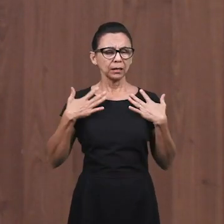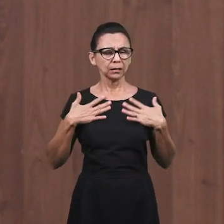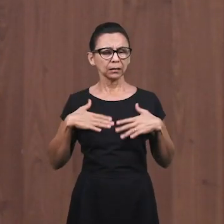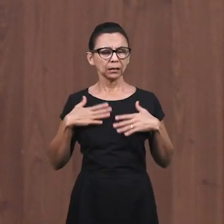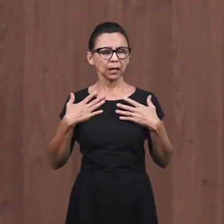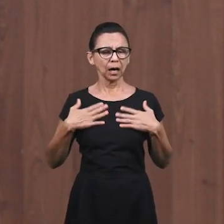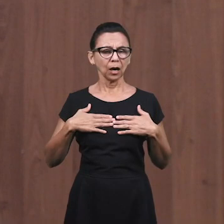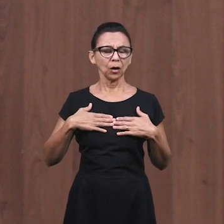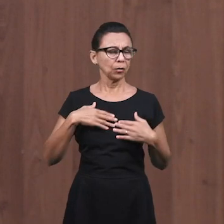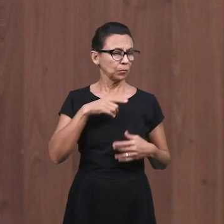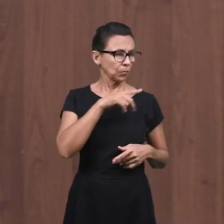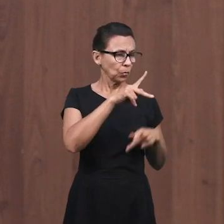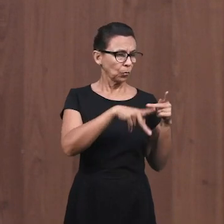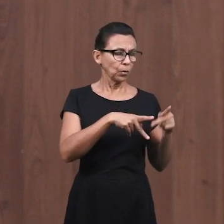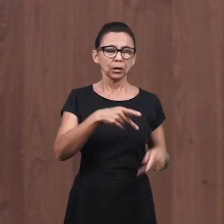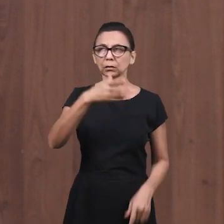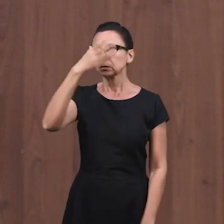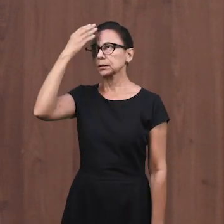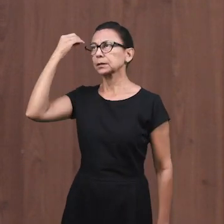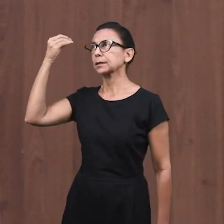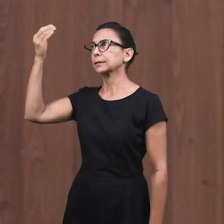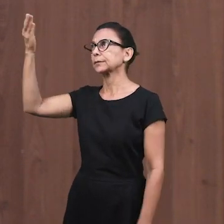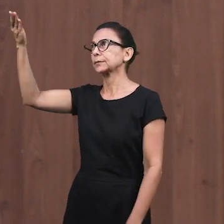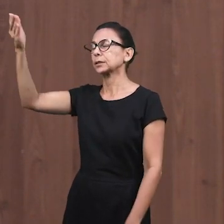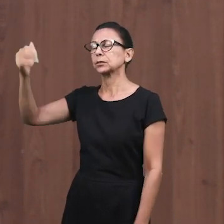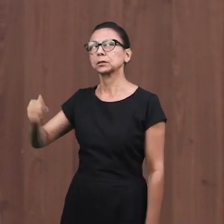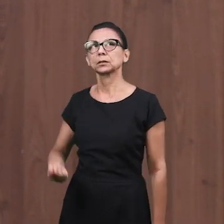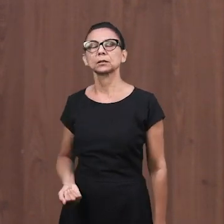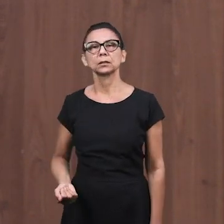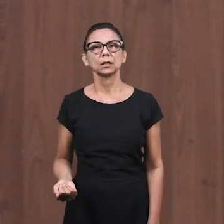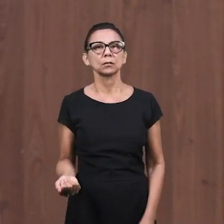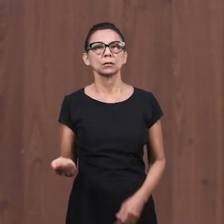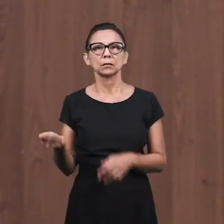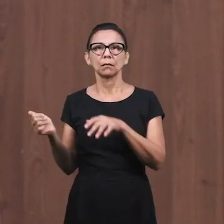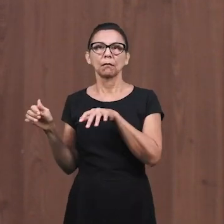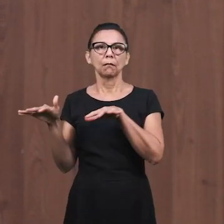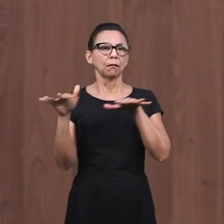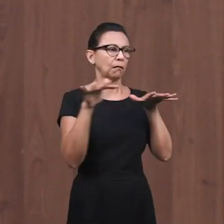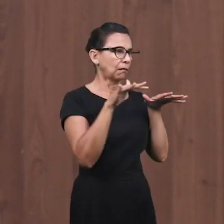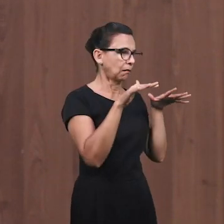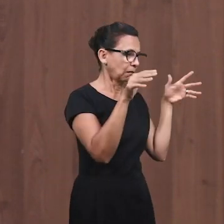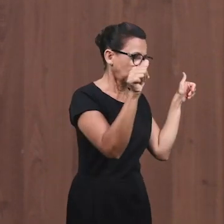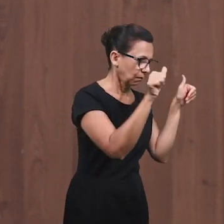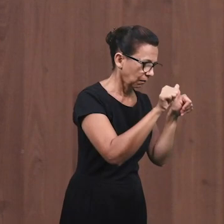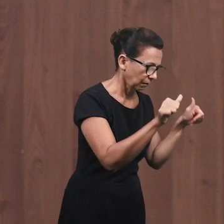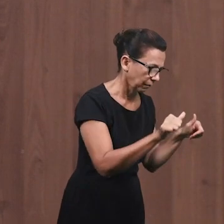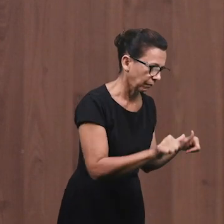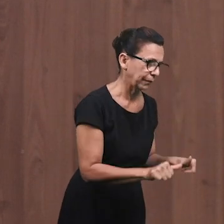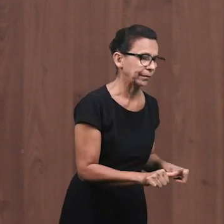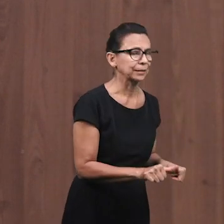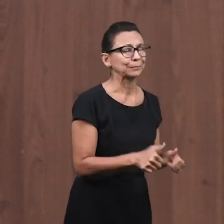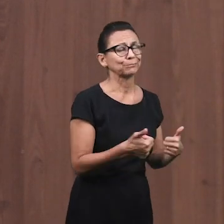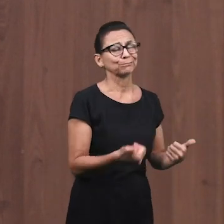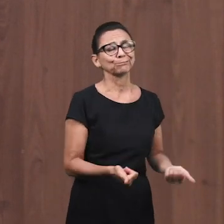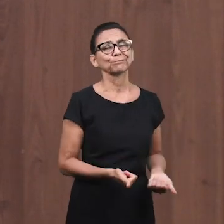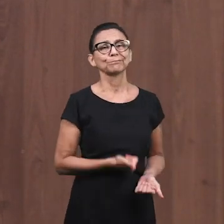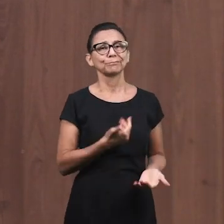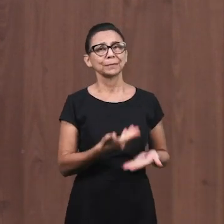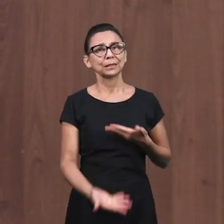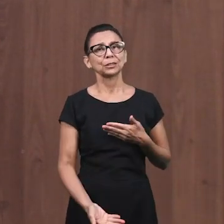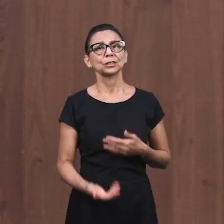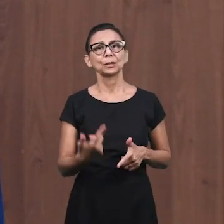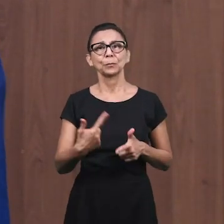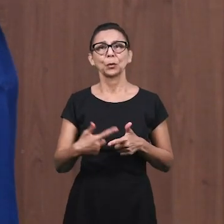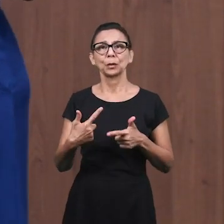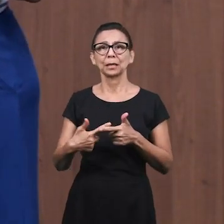le peuple oubliait Dieu et se tournait vers l'idolâtrie, qui est la désobéissance aux enseignements de